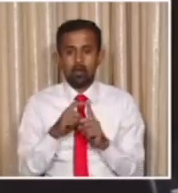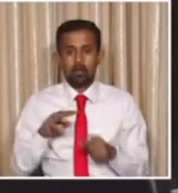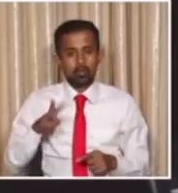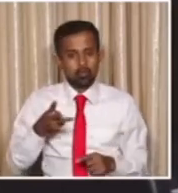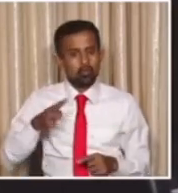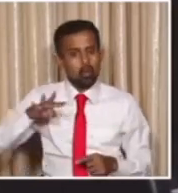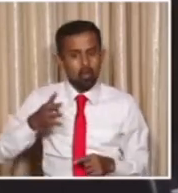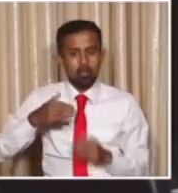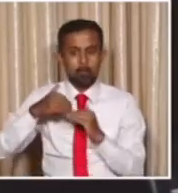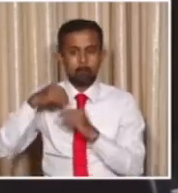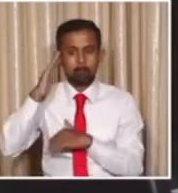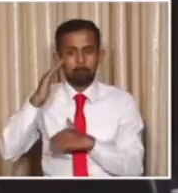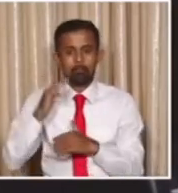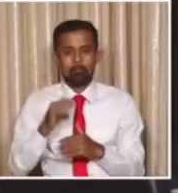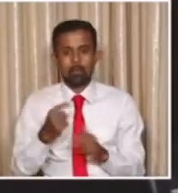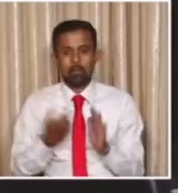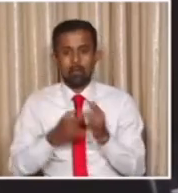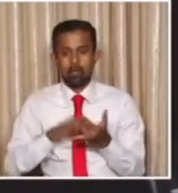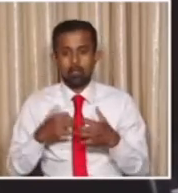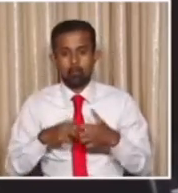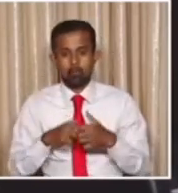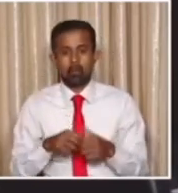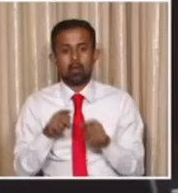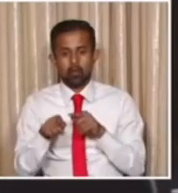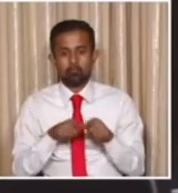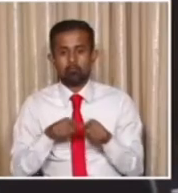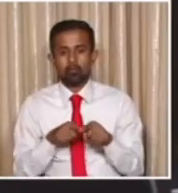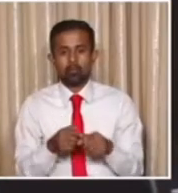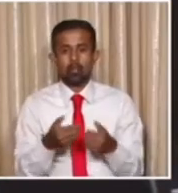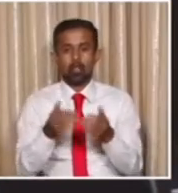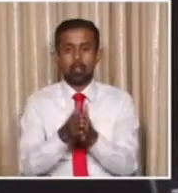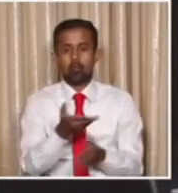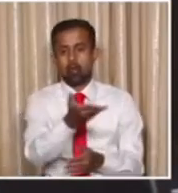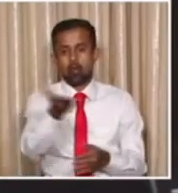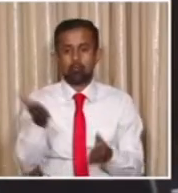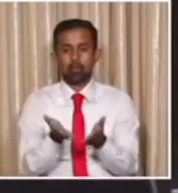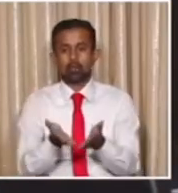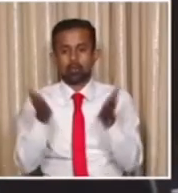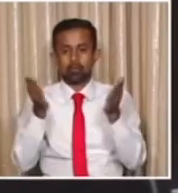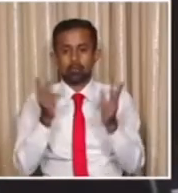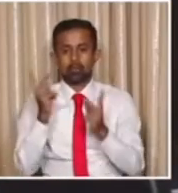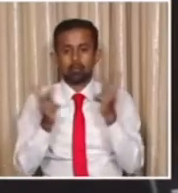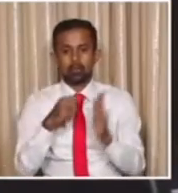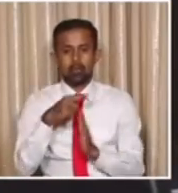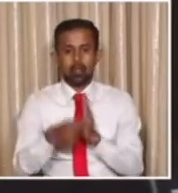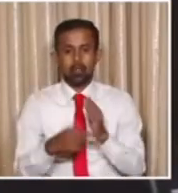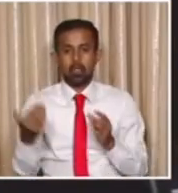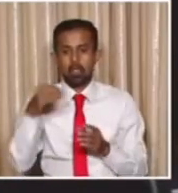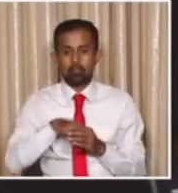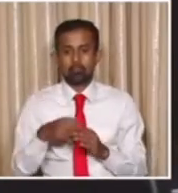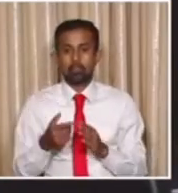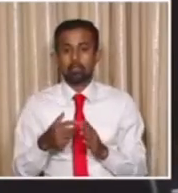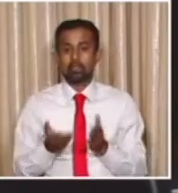300 400 පැන්නා රුපියල් අරමුදයක් නිර්මාණය වුණේ එහෙම දැන් තමුන්නාන්සලා හදනවා ඉන්දියානු සංචාරකයන්ට ලංකාව ඇතුලේ ඉන්දියානු